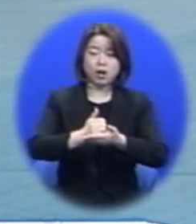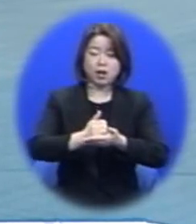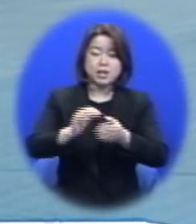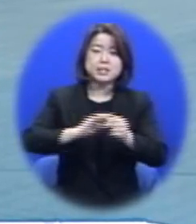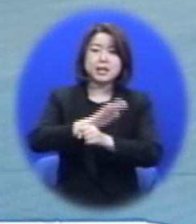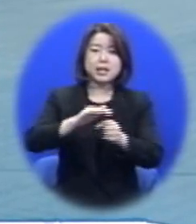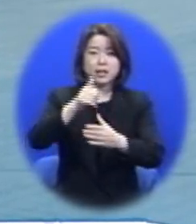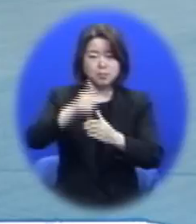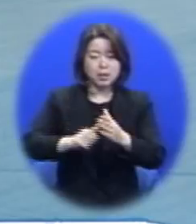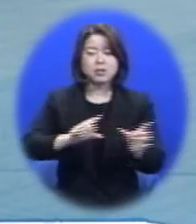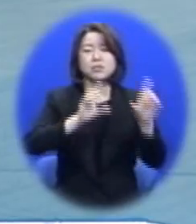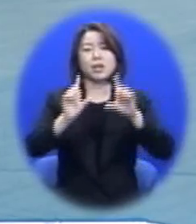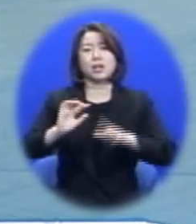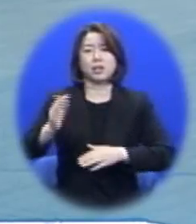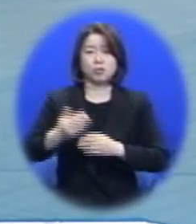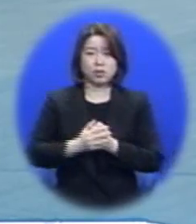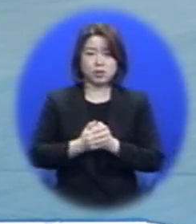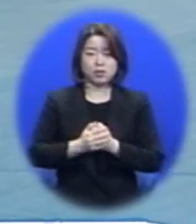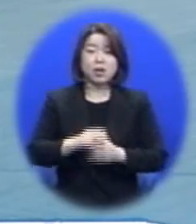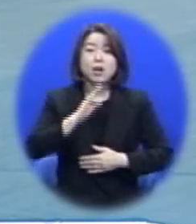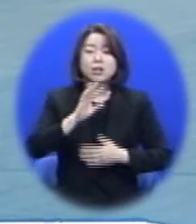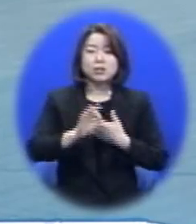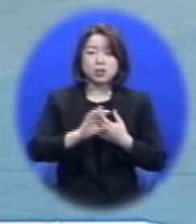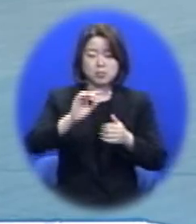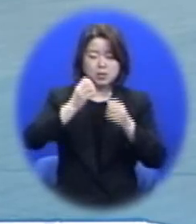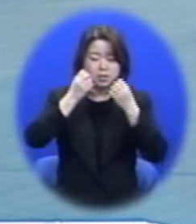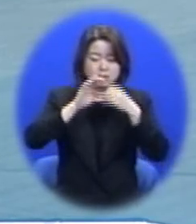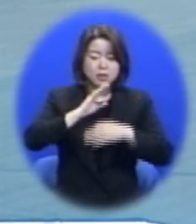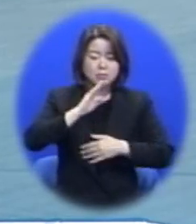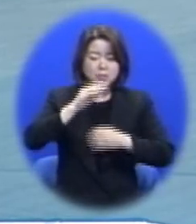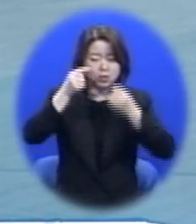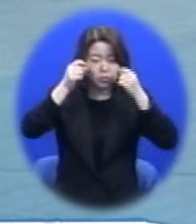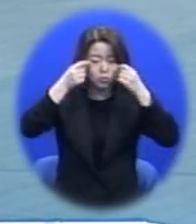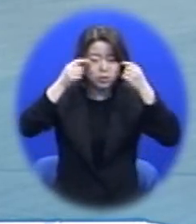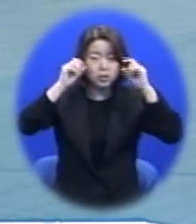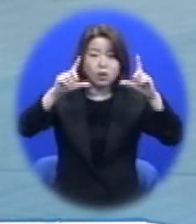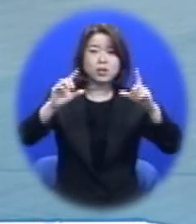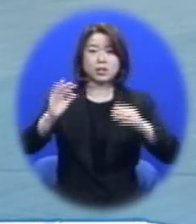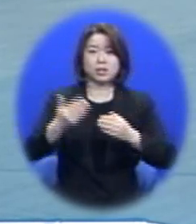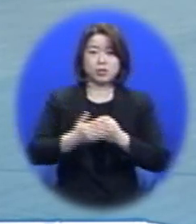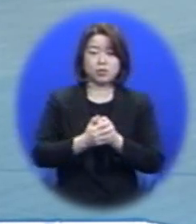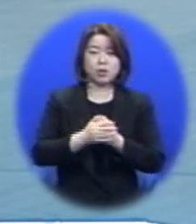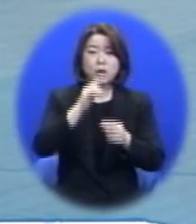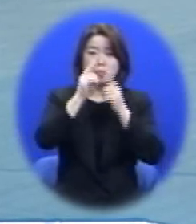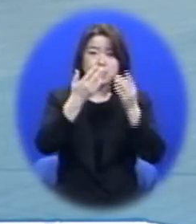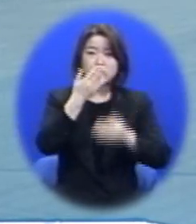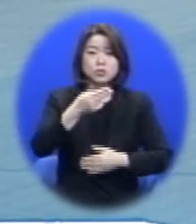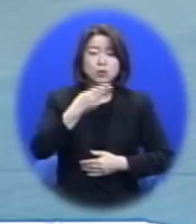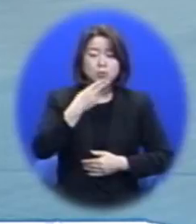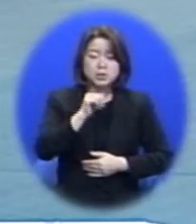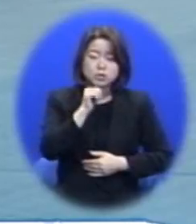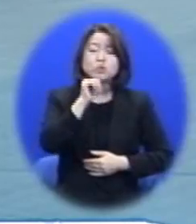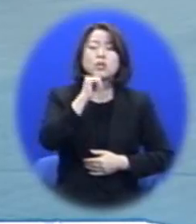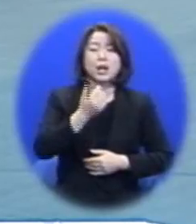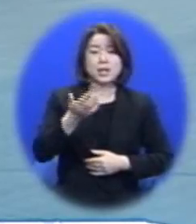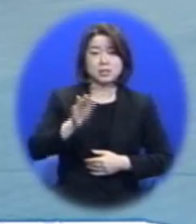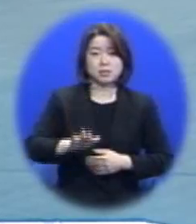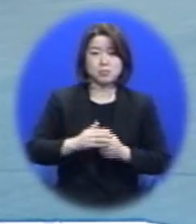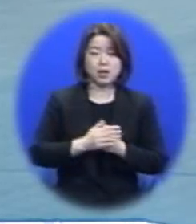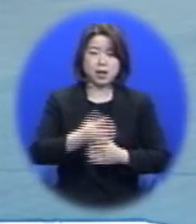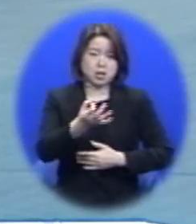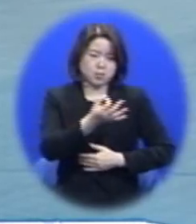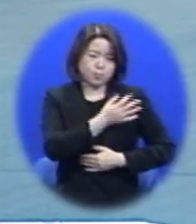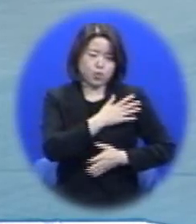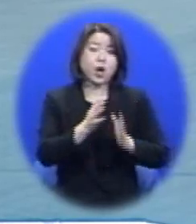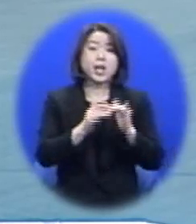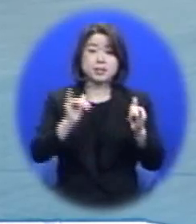돼요. 그러면 비로소 눈이 열립니다. 말할 수 없이 궁핍하나 부유한